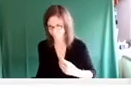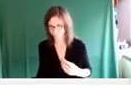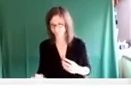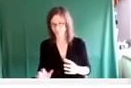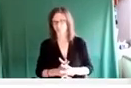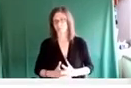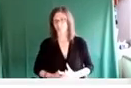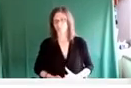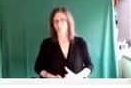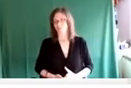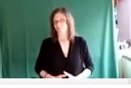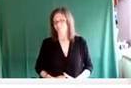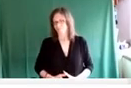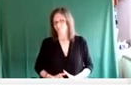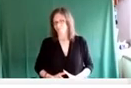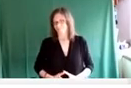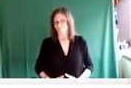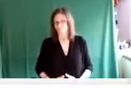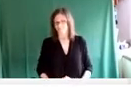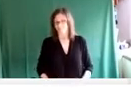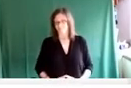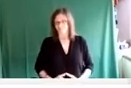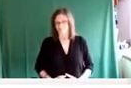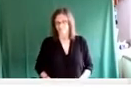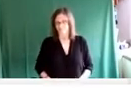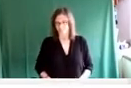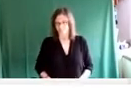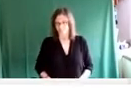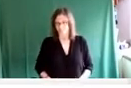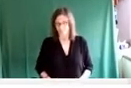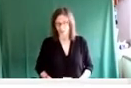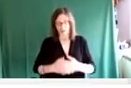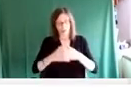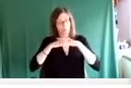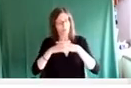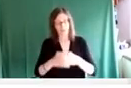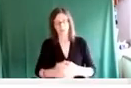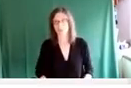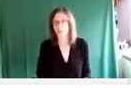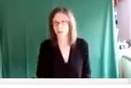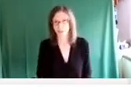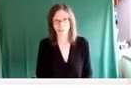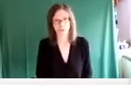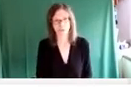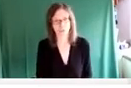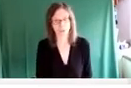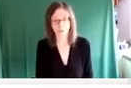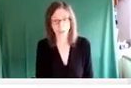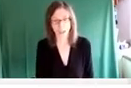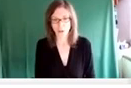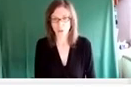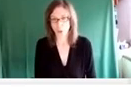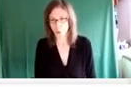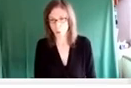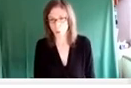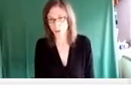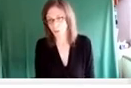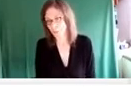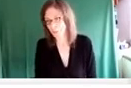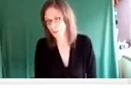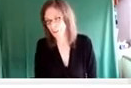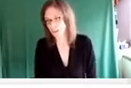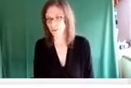très intéressante, vivement pertinente et excellente. Merci à tous. Si vous avez des questions,